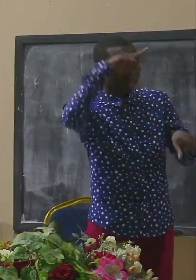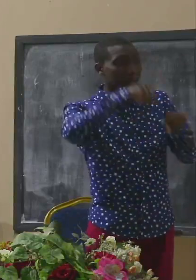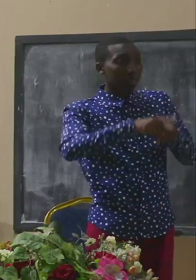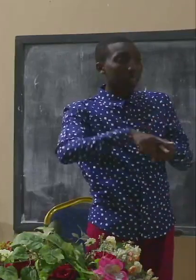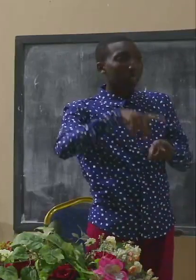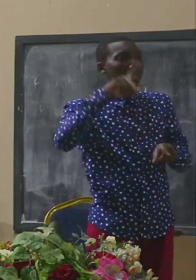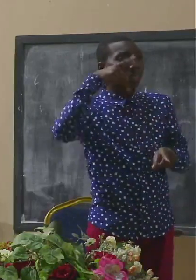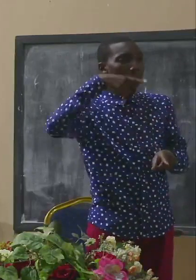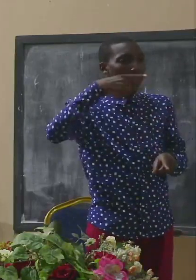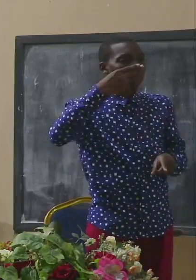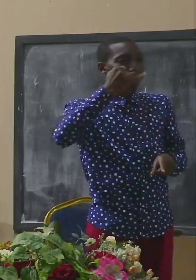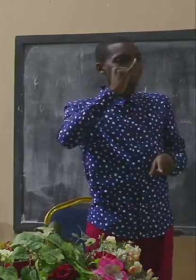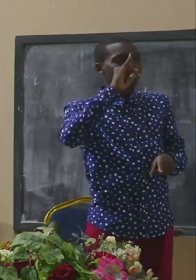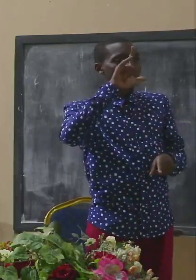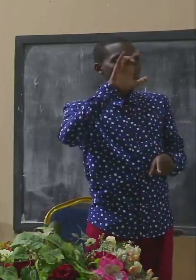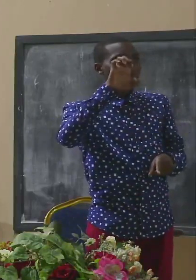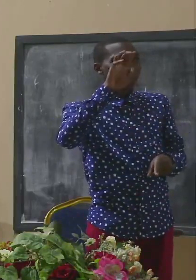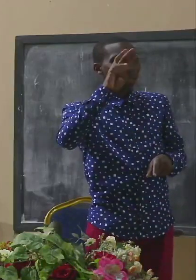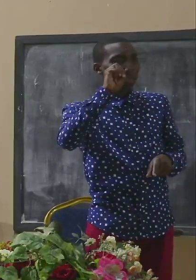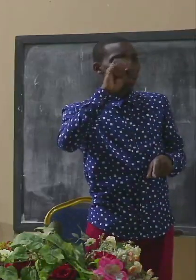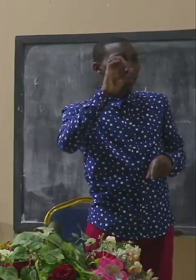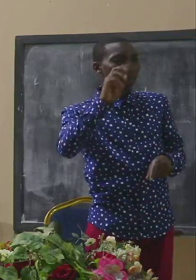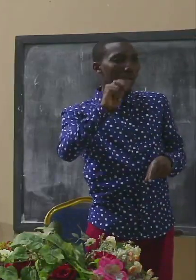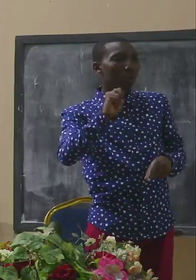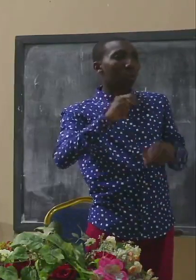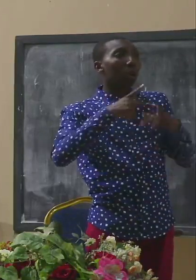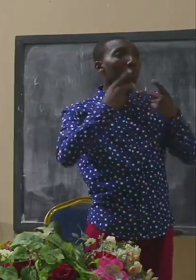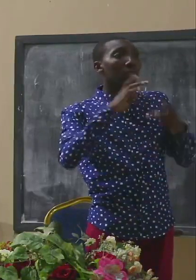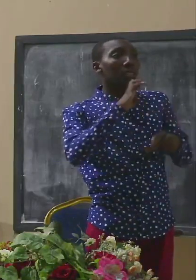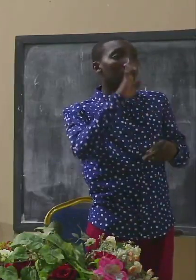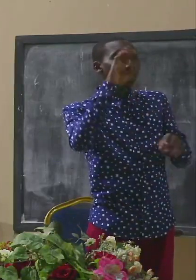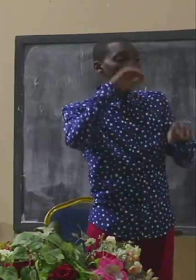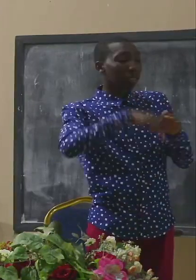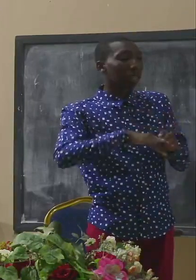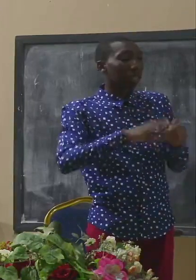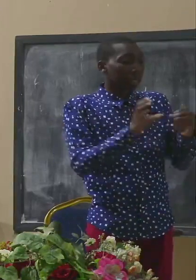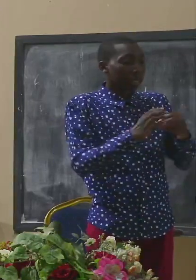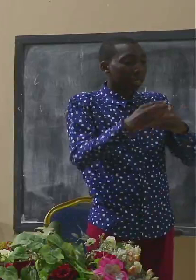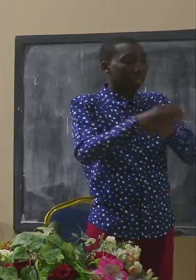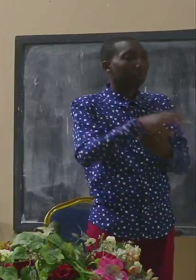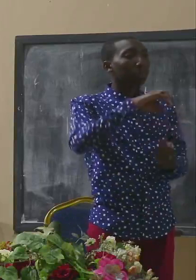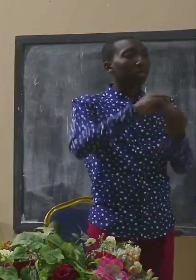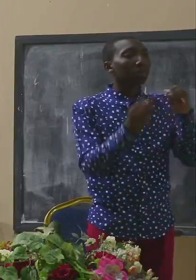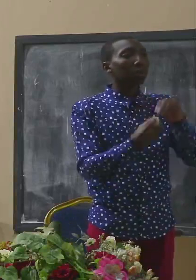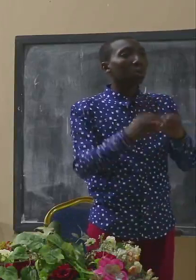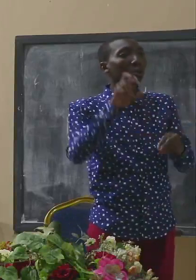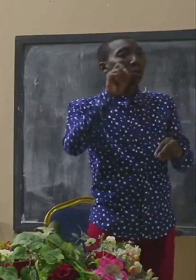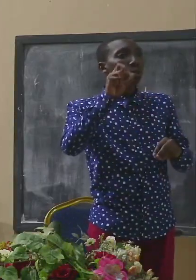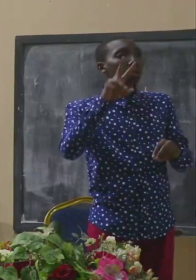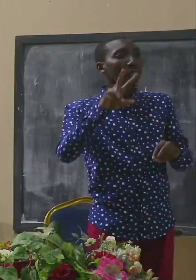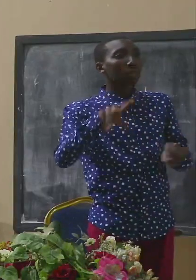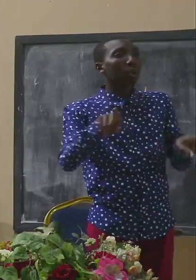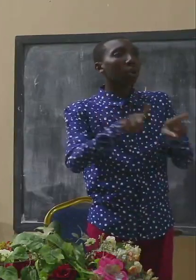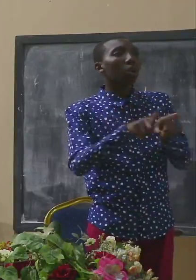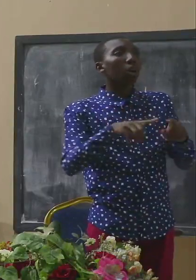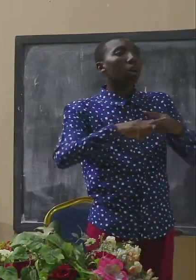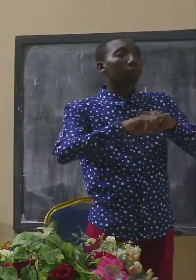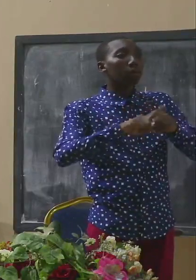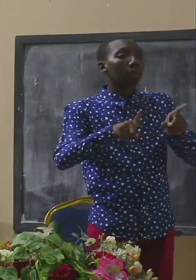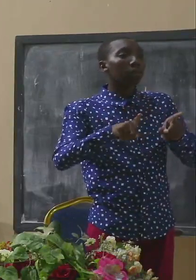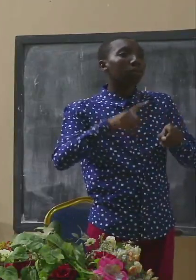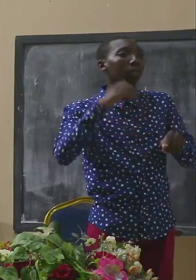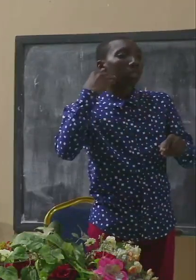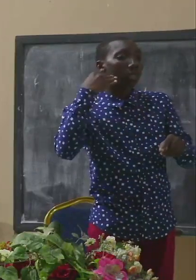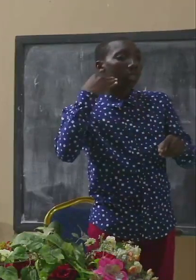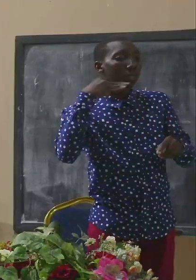la femme de frère Filemon. Pasteur Kabanza iko mu chambre numéro 12. Le pasteur Kabanza est dans la chambre numéro 12. Mko wa ndugu Filemon iko mu